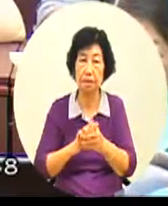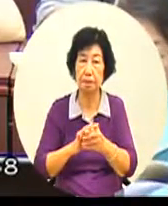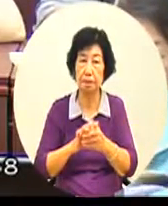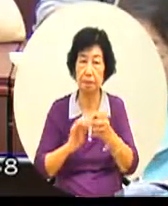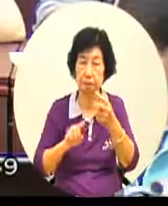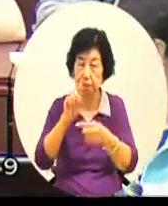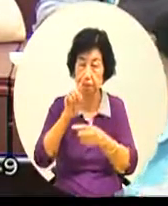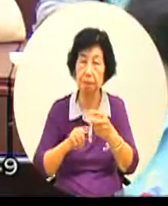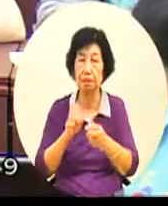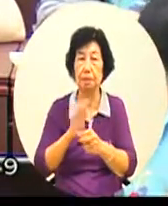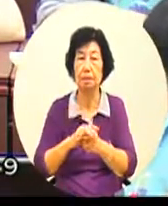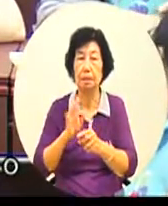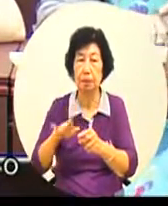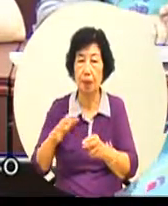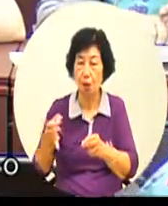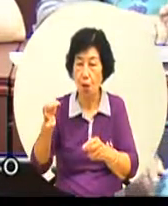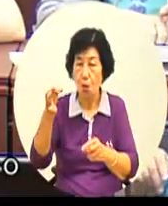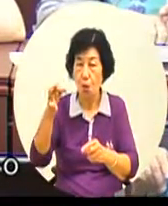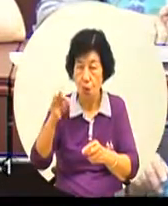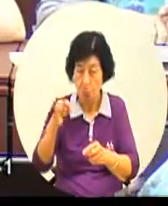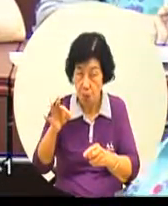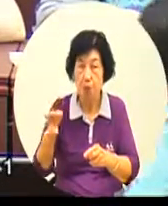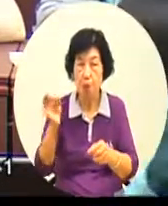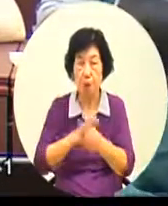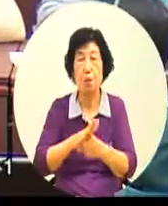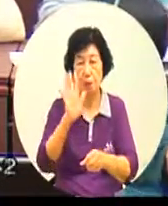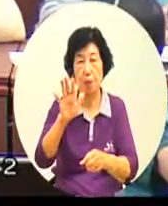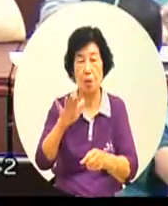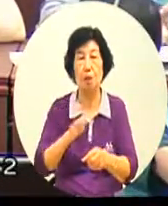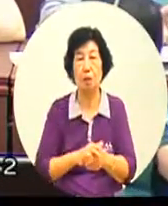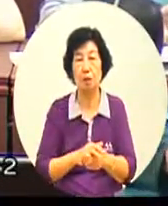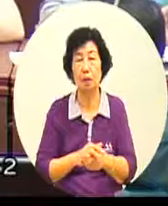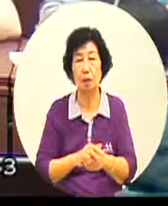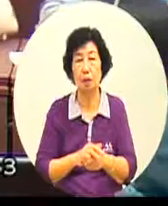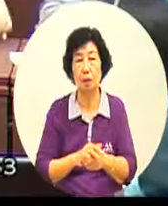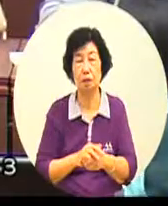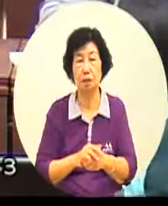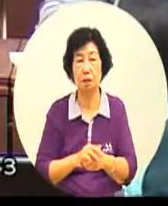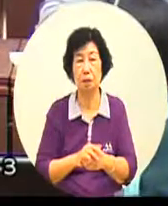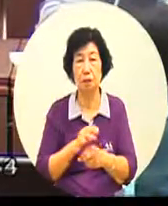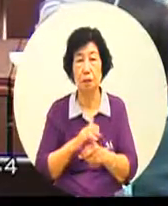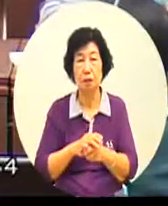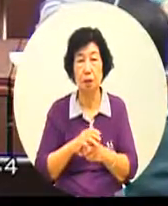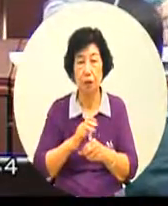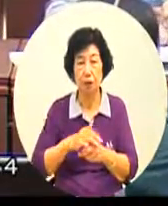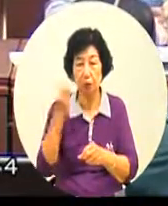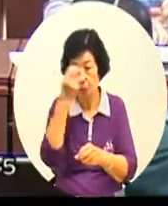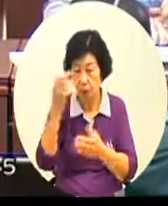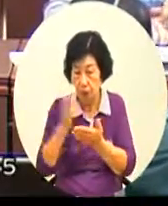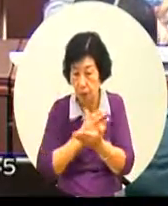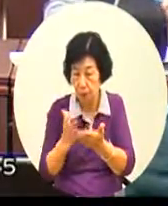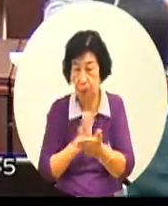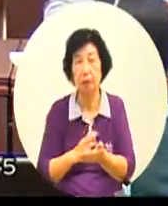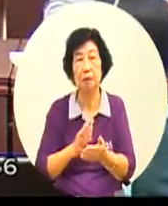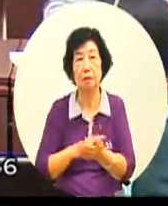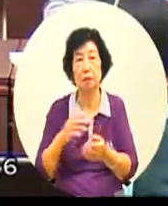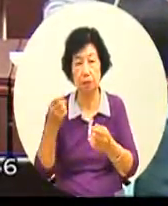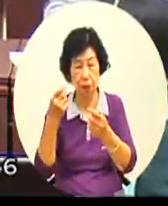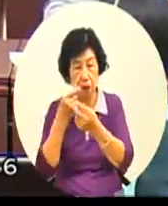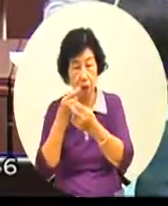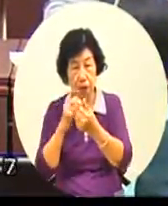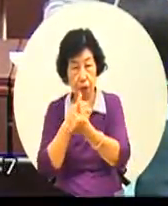有相关的经费的补助。那我们定时间也都会有去做类似评鉴这样子的考核的一个工作。 目